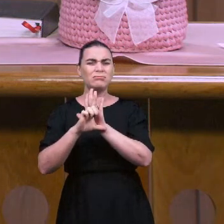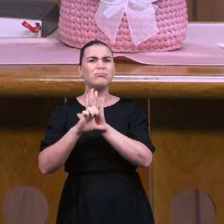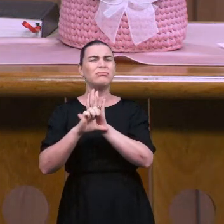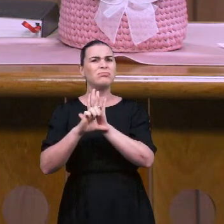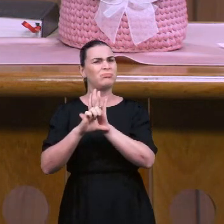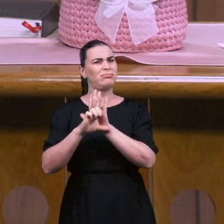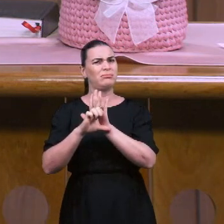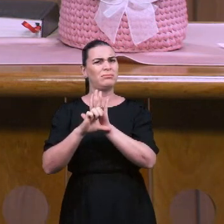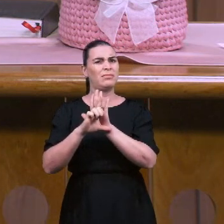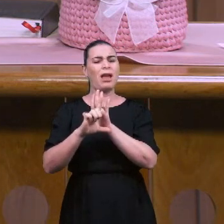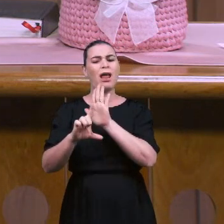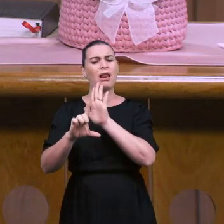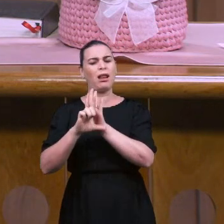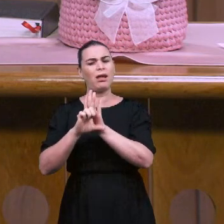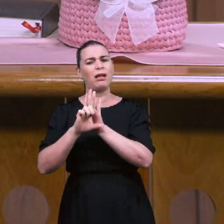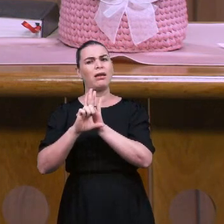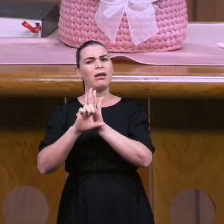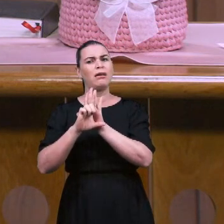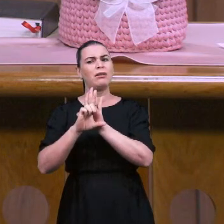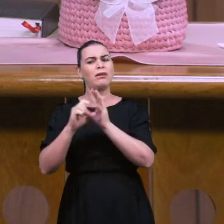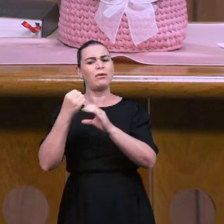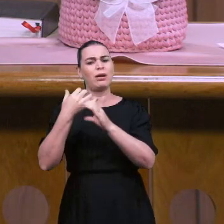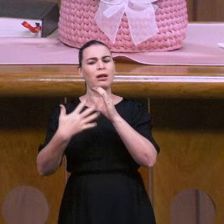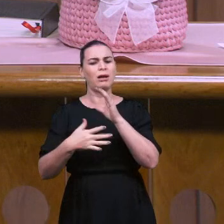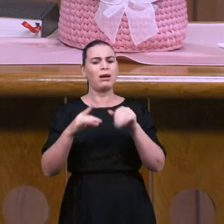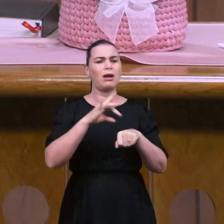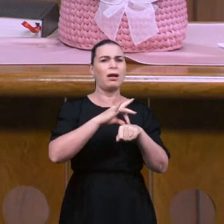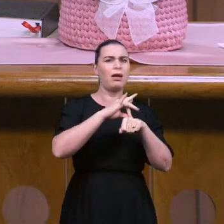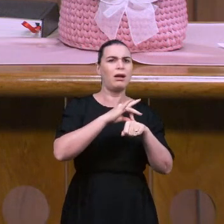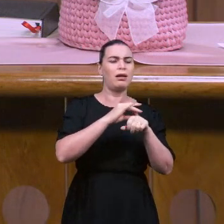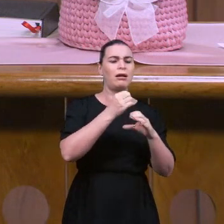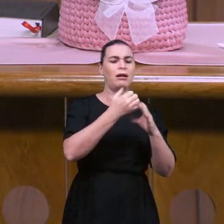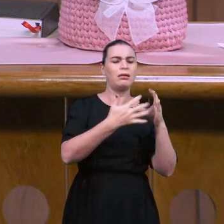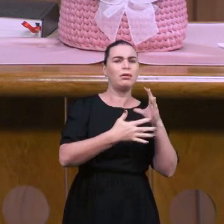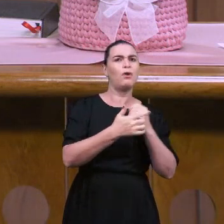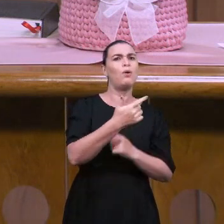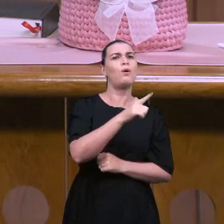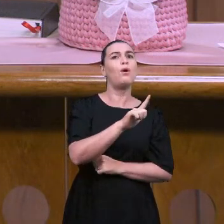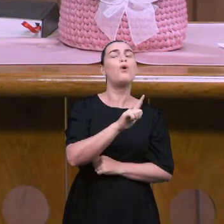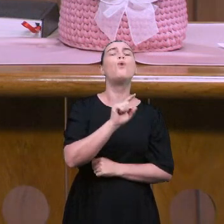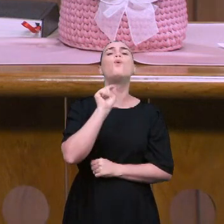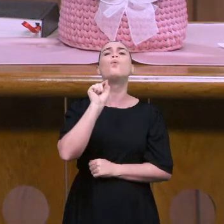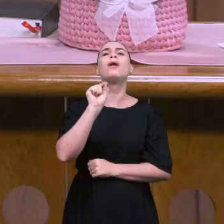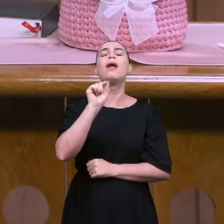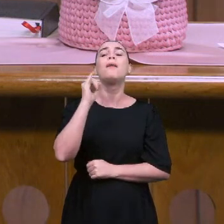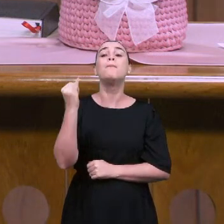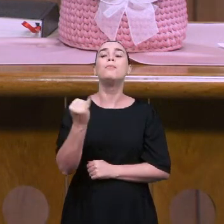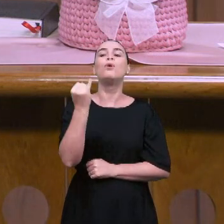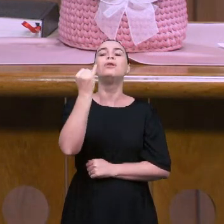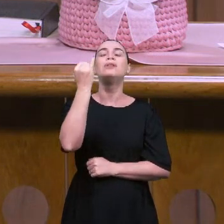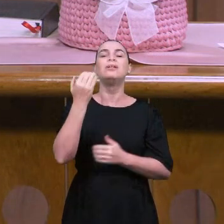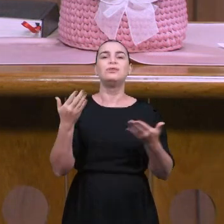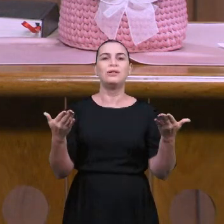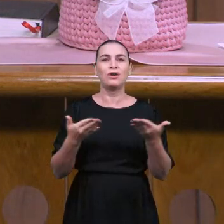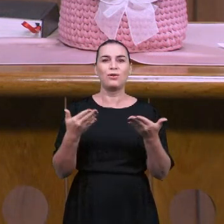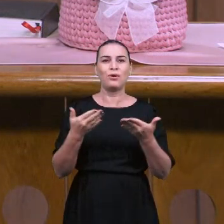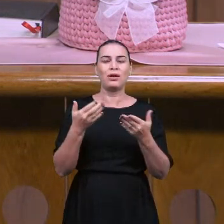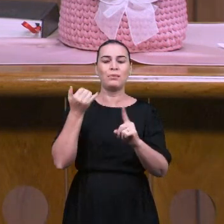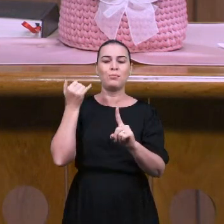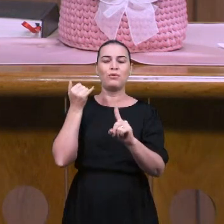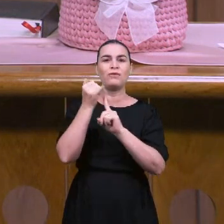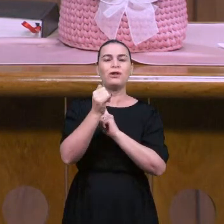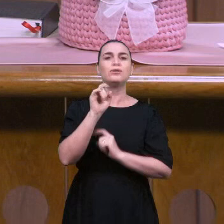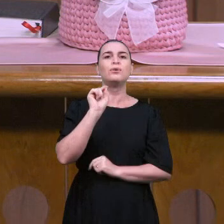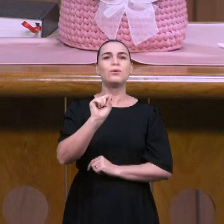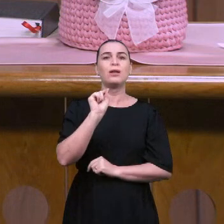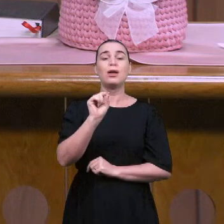la loi? La loi, c'est une chose. La chair, c'est une autre chose. Qu'est-ce qui est important pour nous? Pour